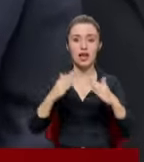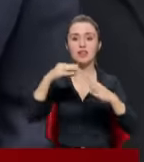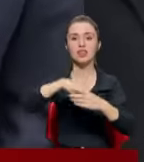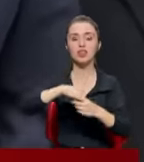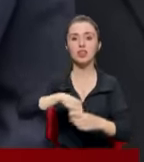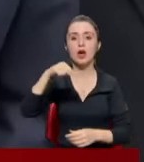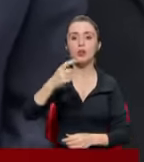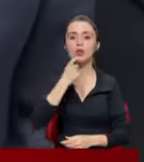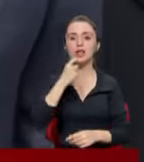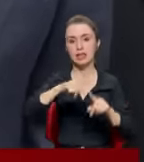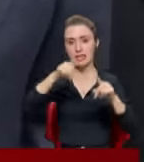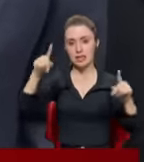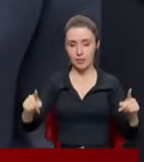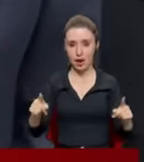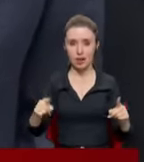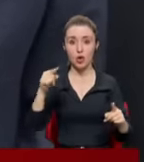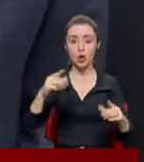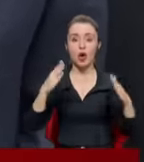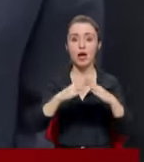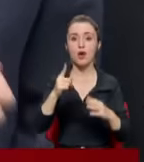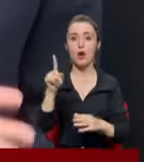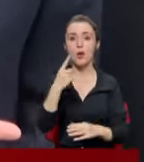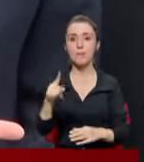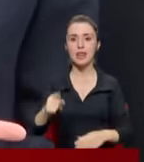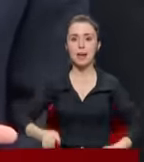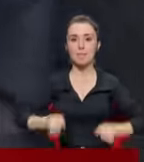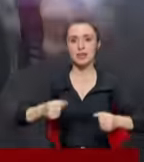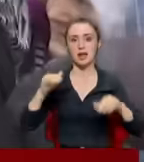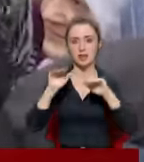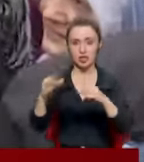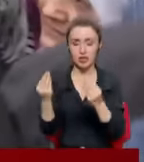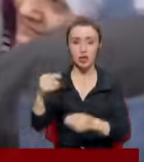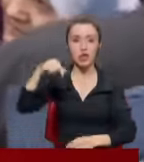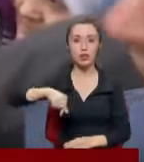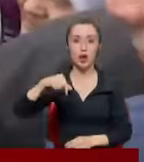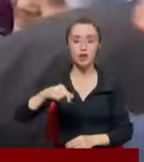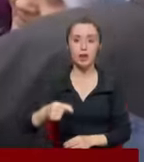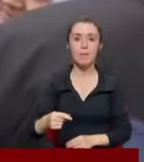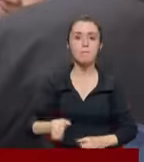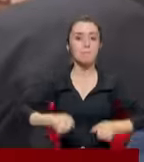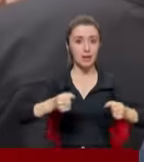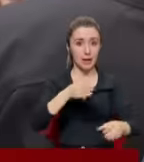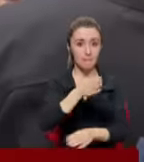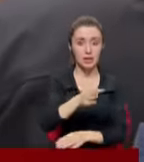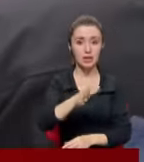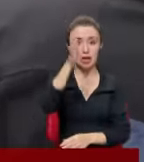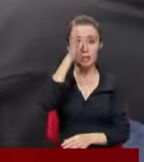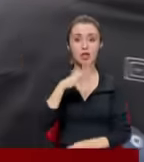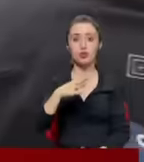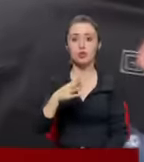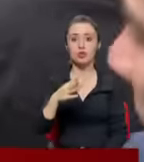dedik ki bu sene itibariyle o haneye 10.000 L pazar desteği vereceğiz şu çıktım Başkanım 500